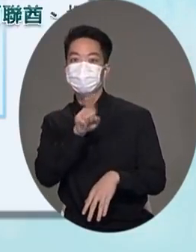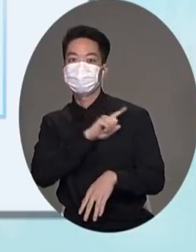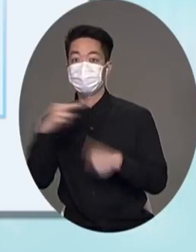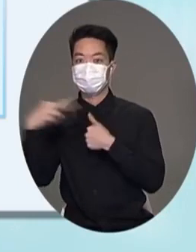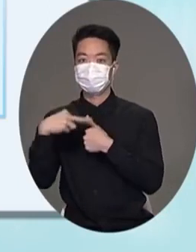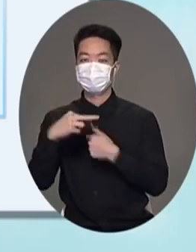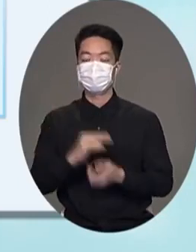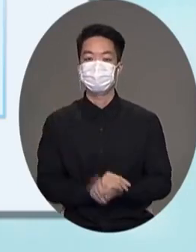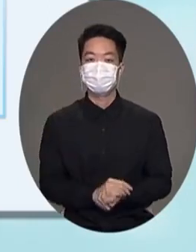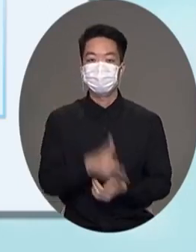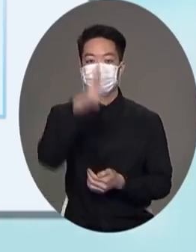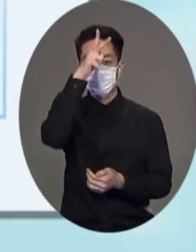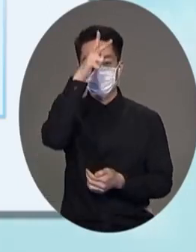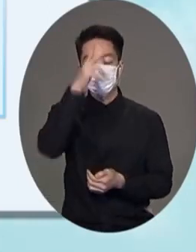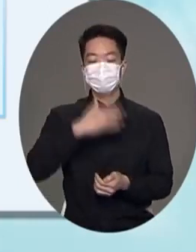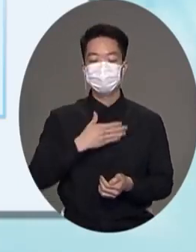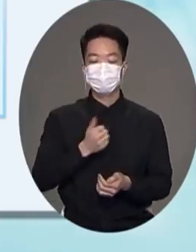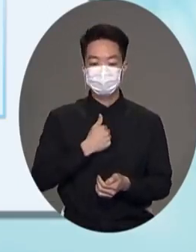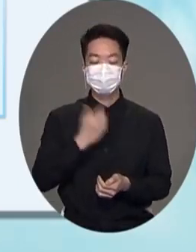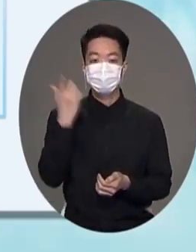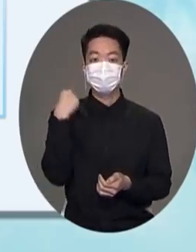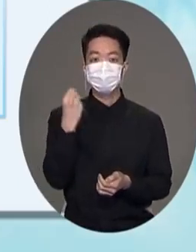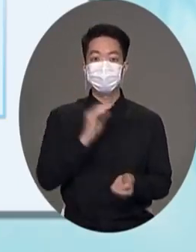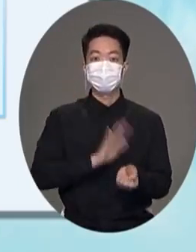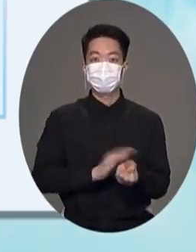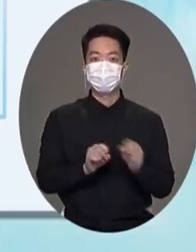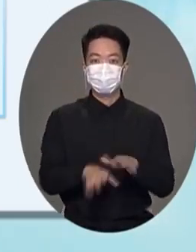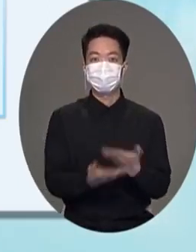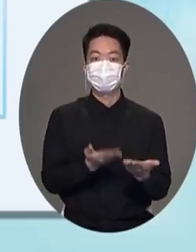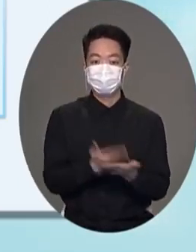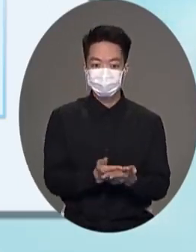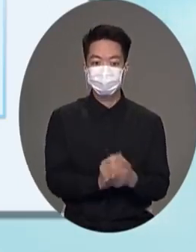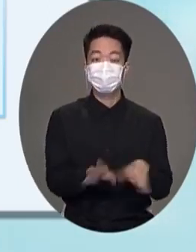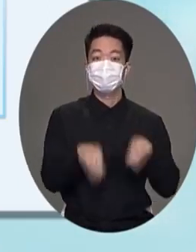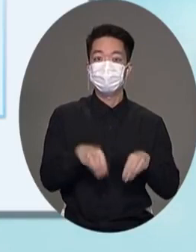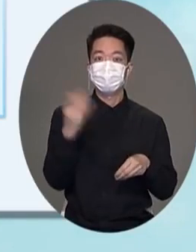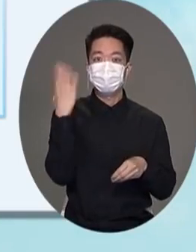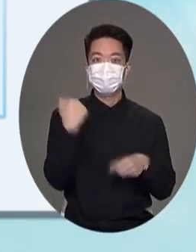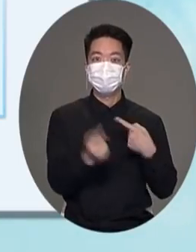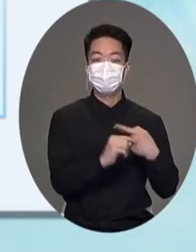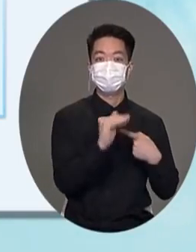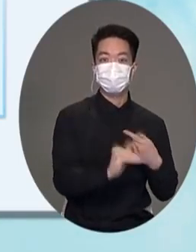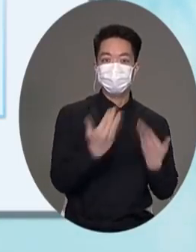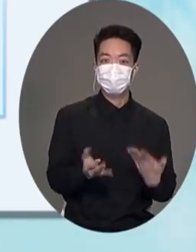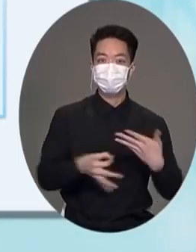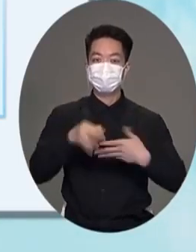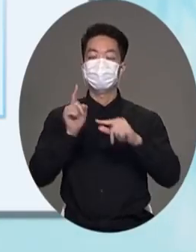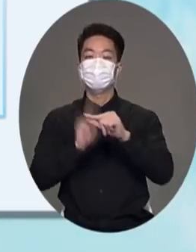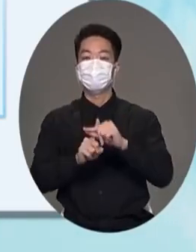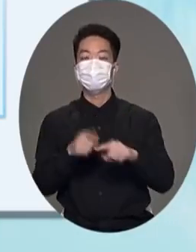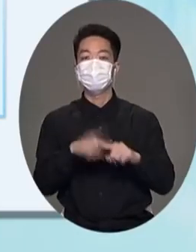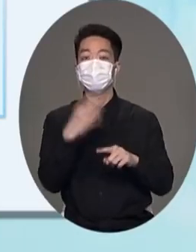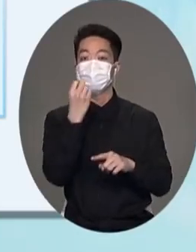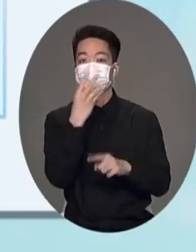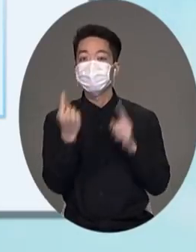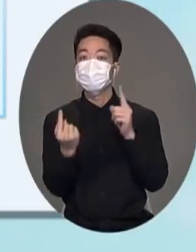察。另外，政府亦都将近日疫情反弹的澳洲由低风险地区提升到中风险，即是只容许香